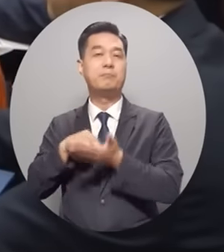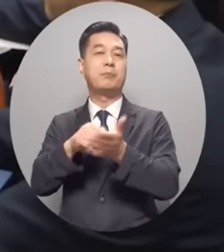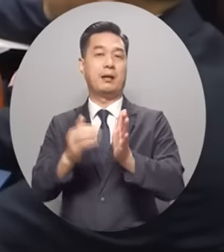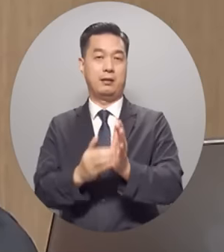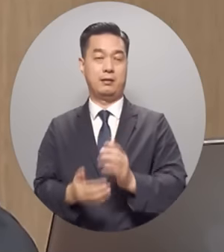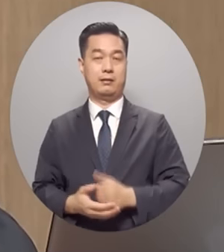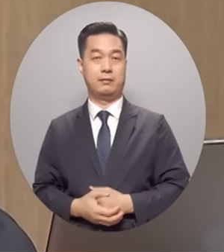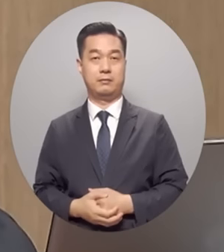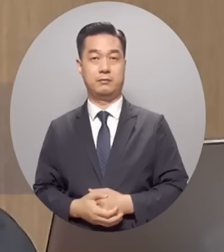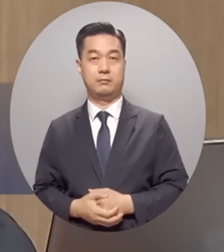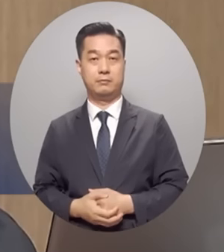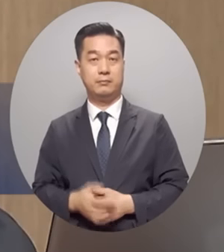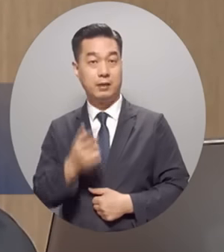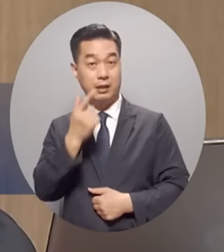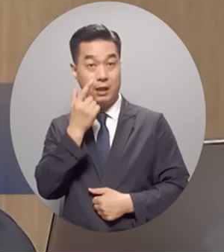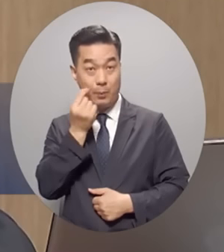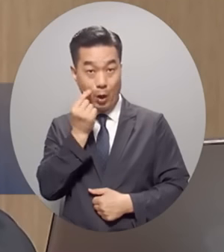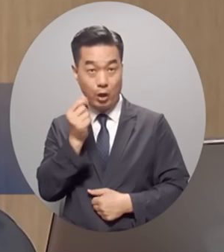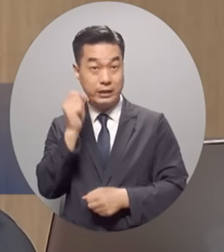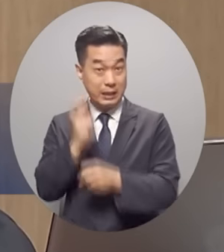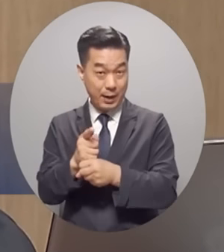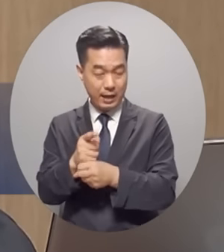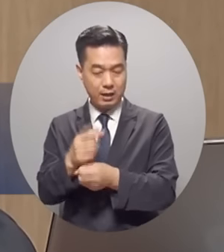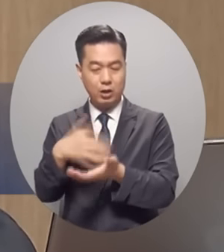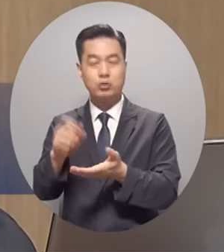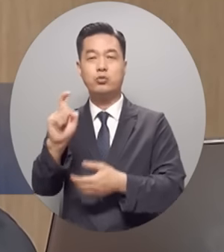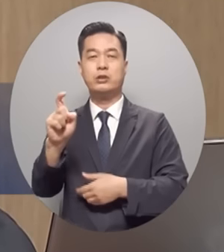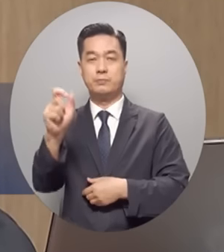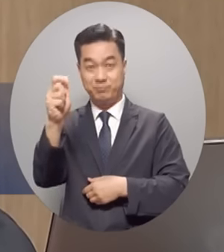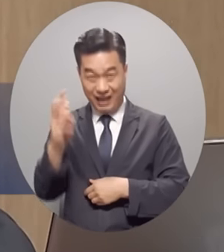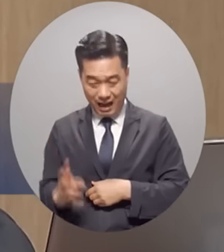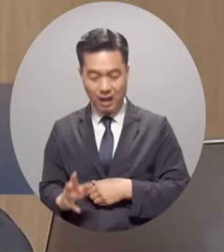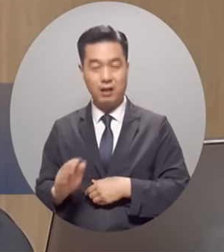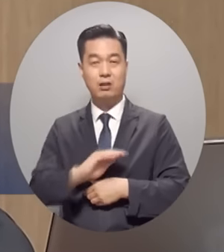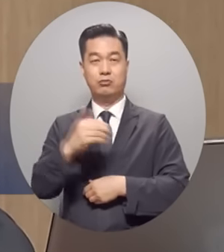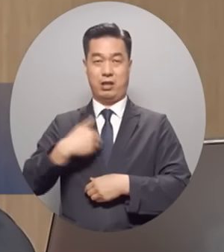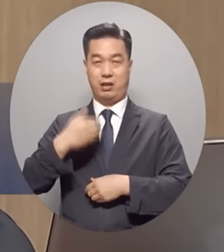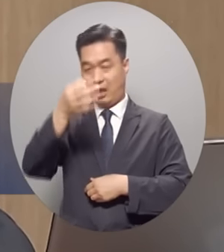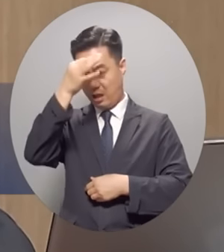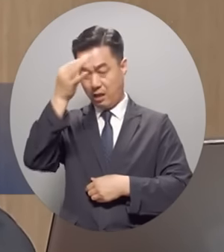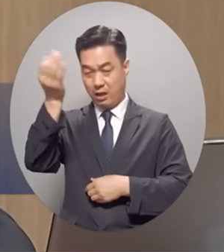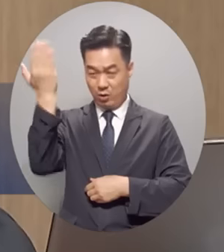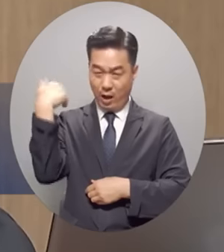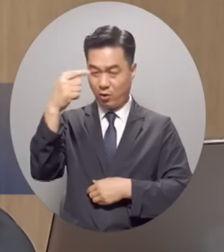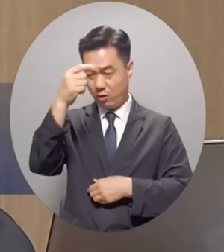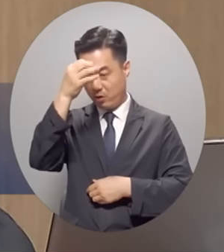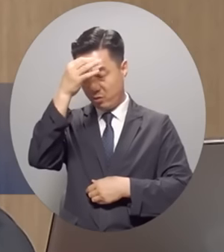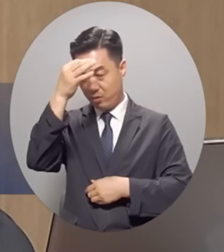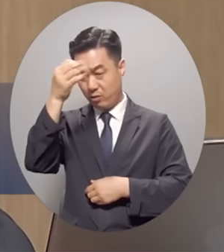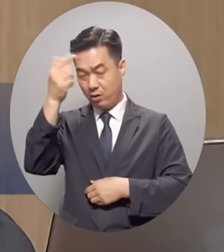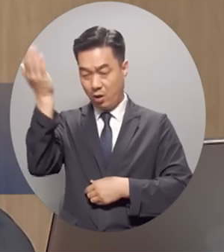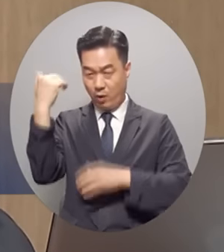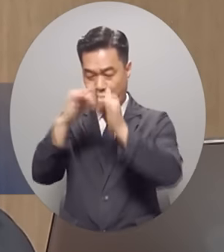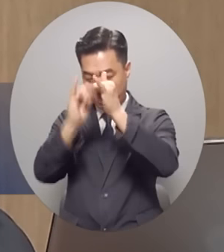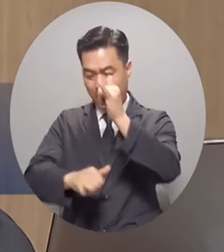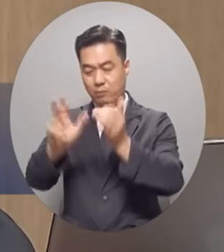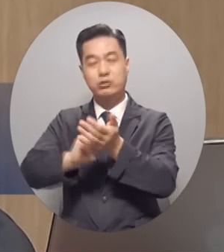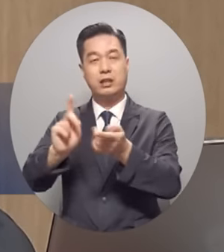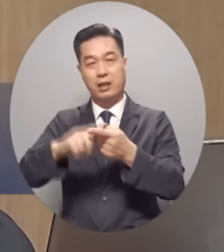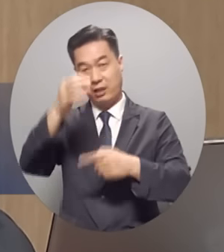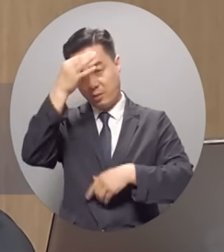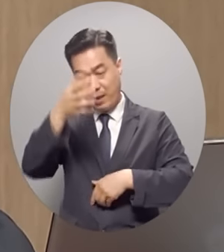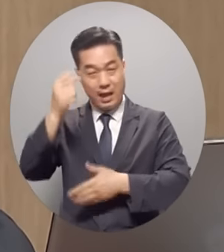펼쳐왔습니다 일본은이 수십차례에 쳐 문제에 대해 반성과 사과를 표한